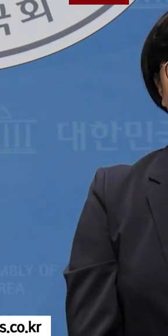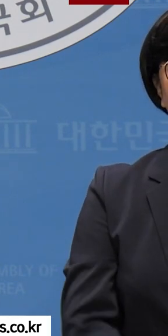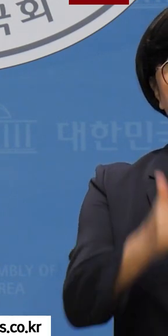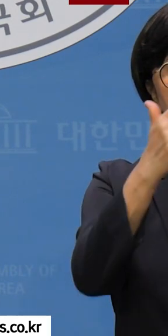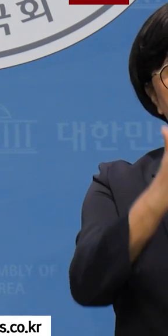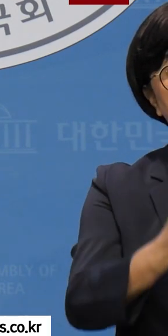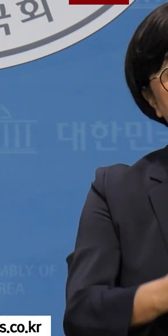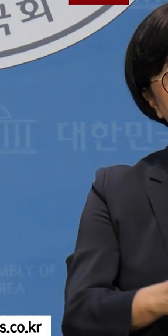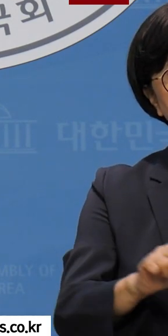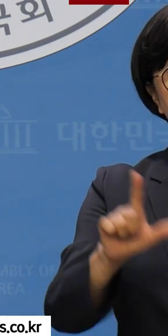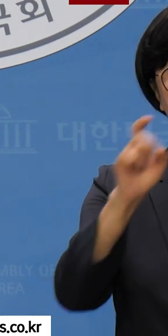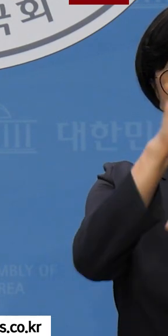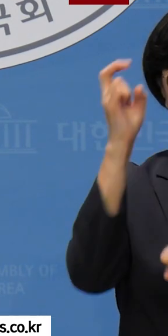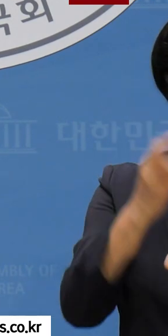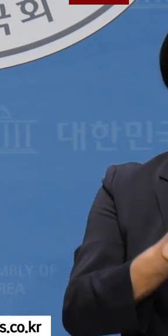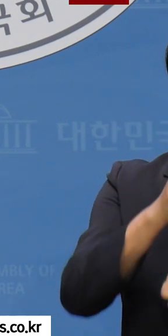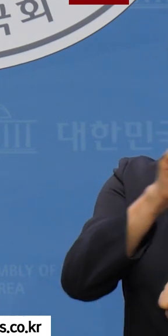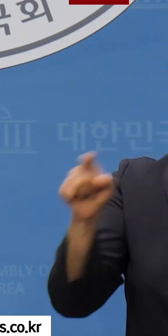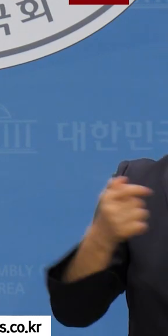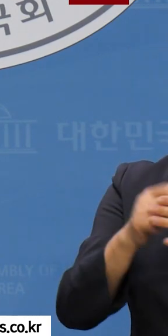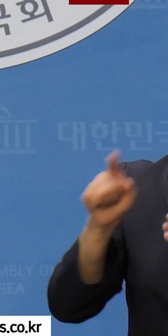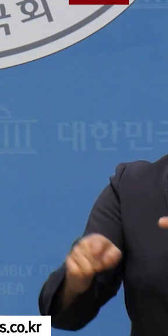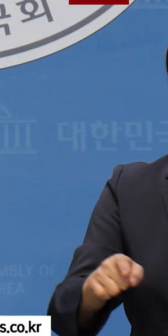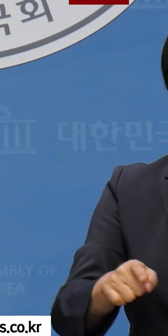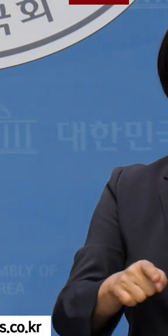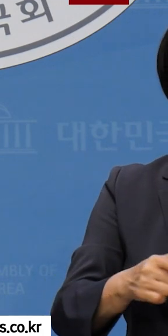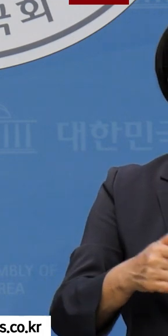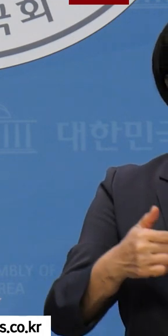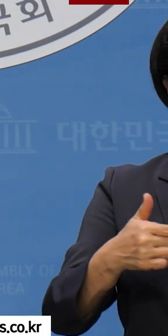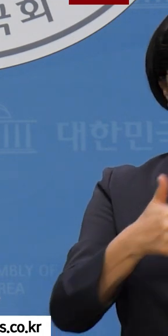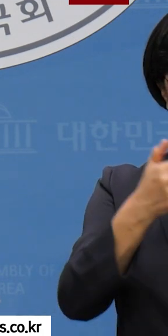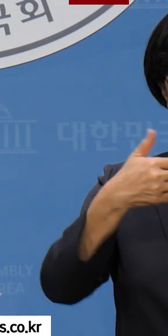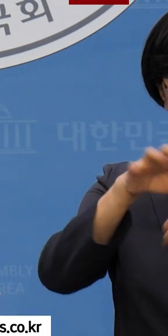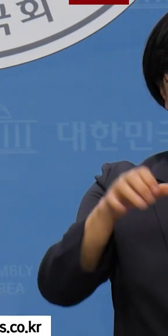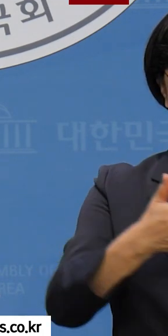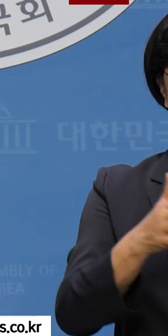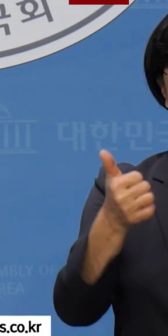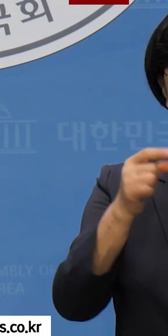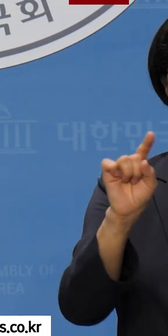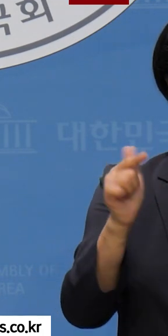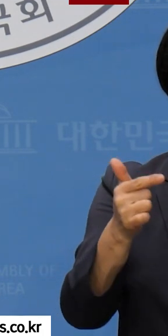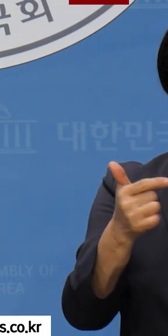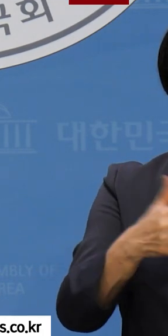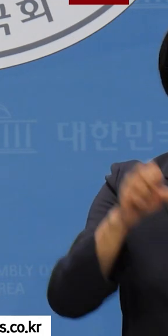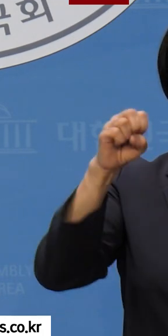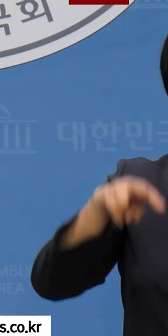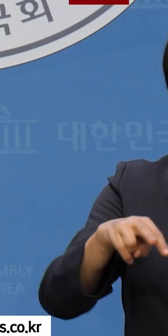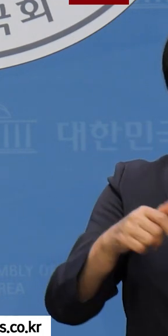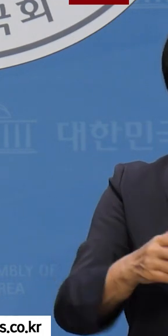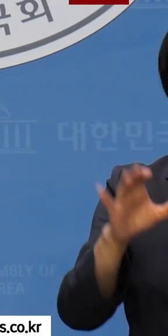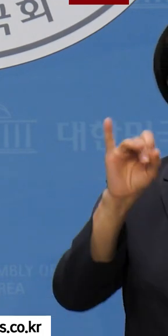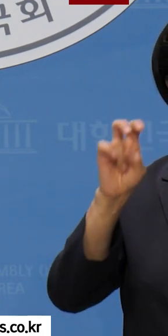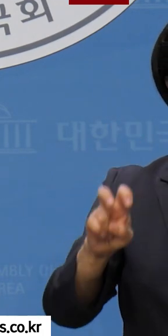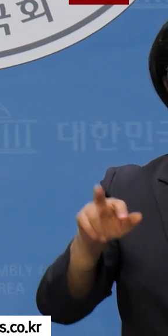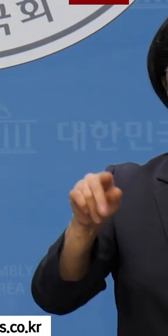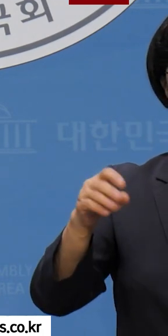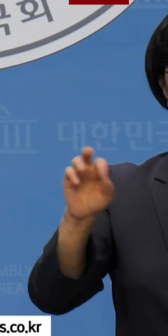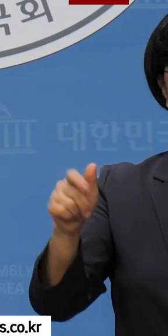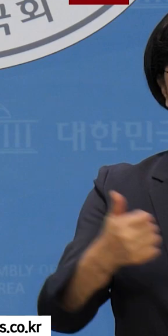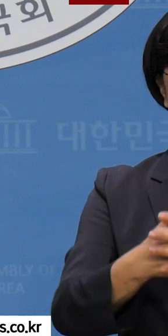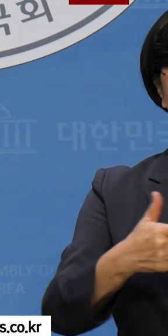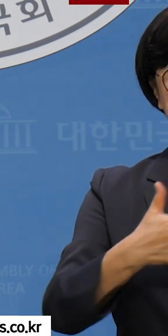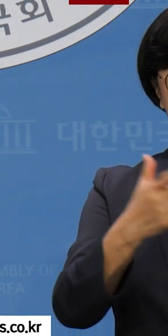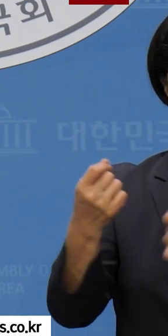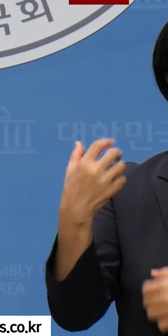목요일 2일 오후 3시부터 의원회관 제1세미나실에서 한정혜, 유희동, 임종성 의원실 등이